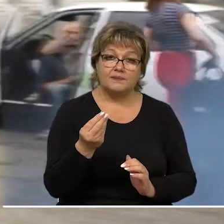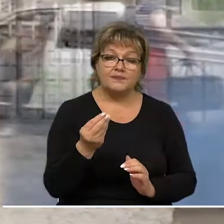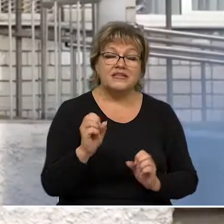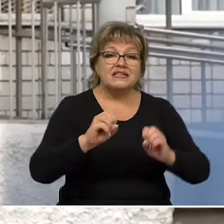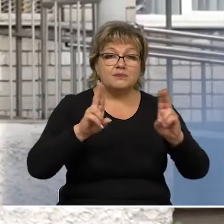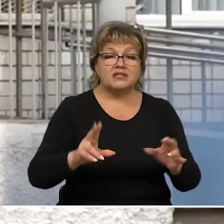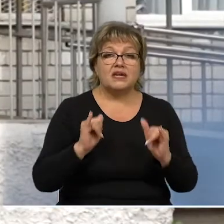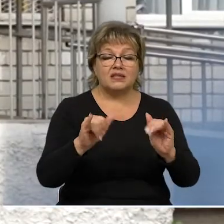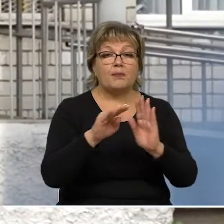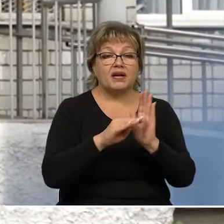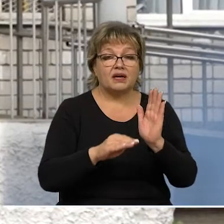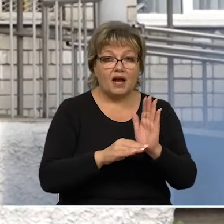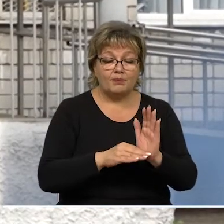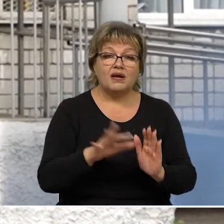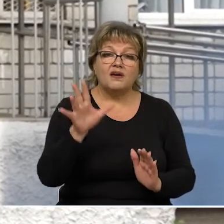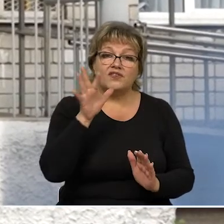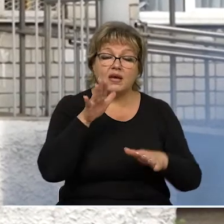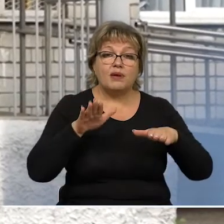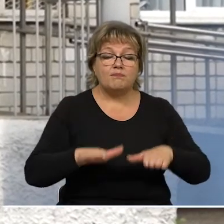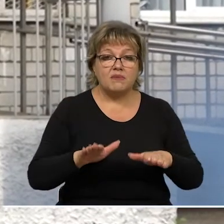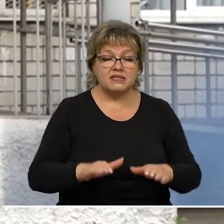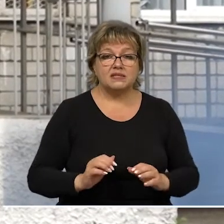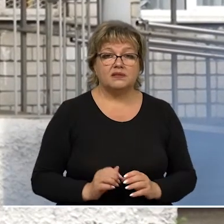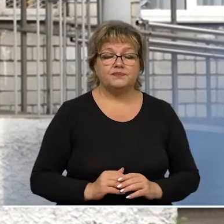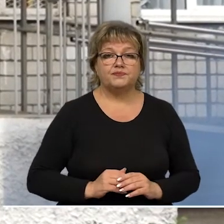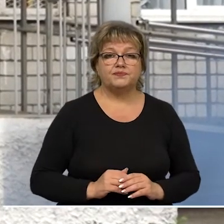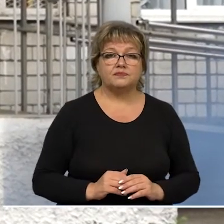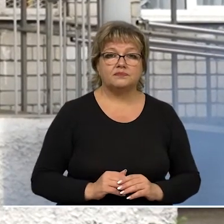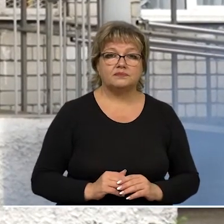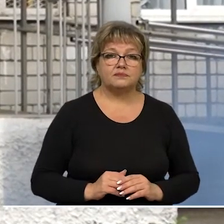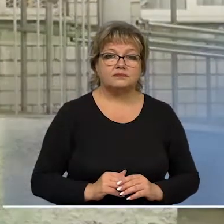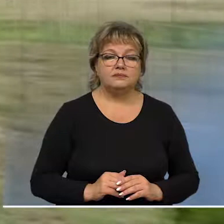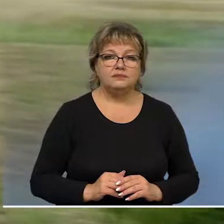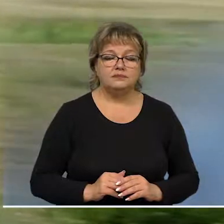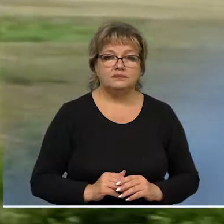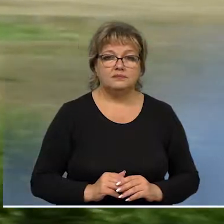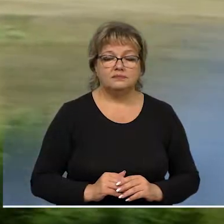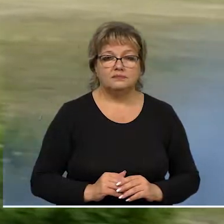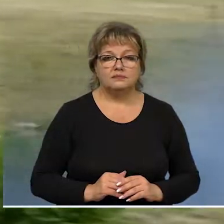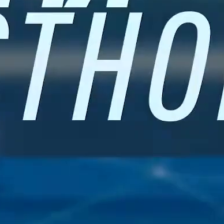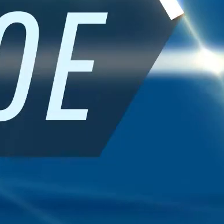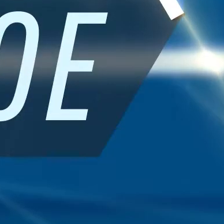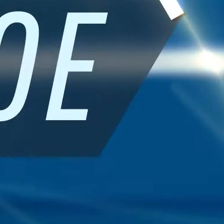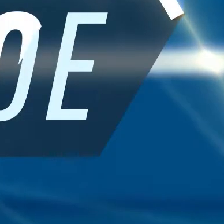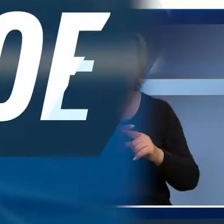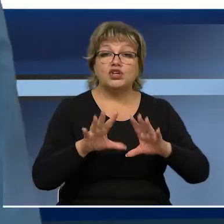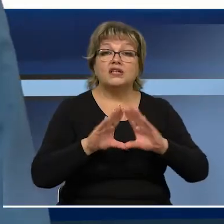миллиардов рублей юлия кручинина николай панарин дмитрий соболев специально для программы время местная